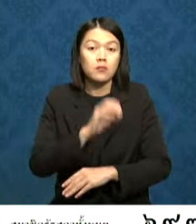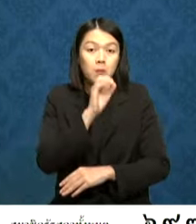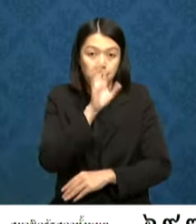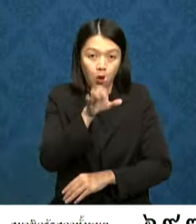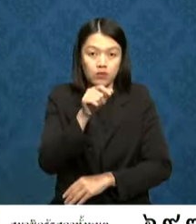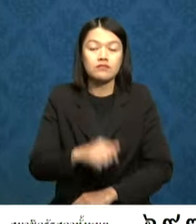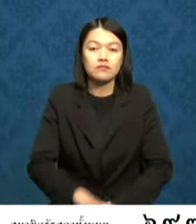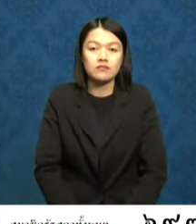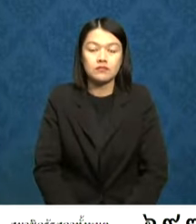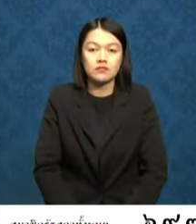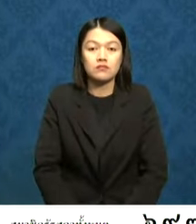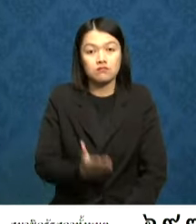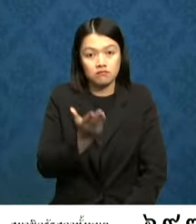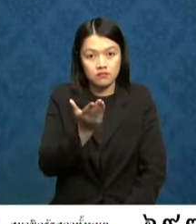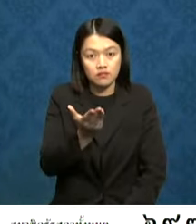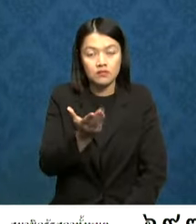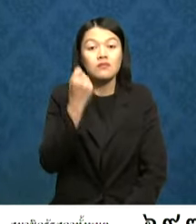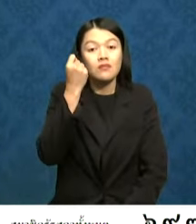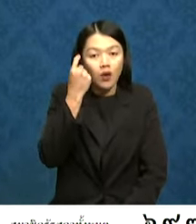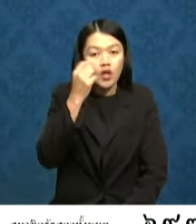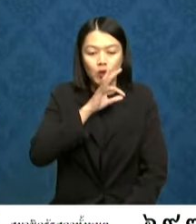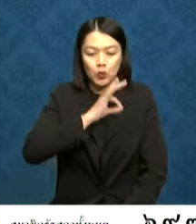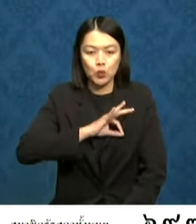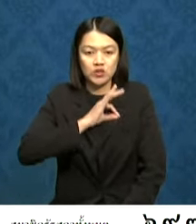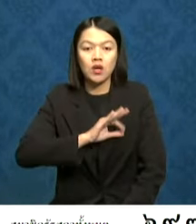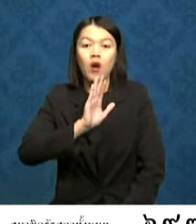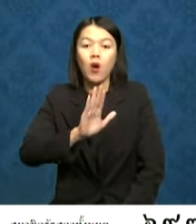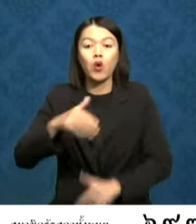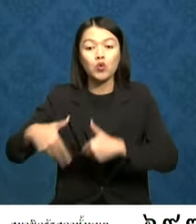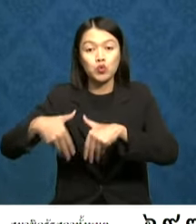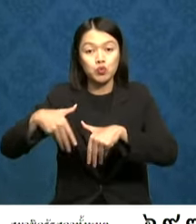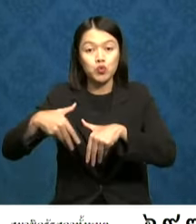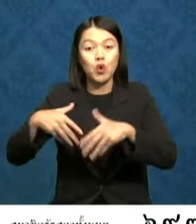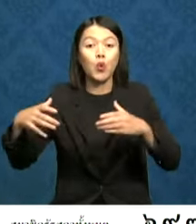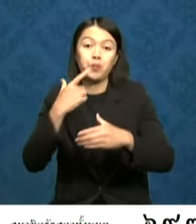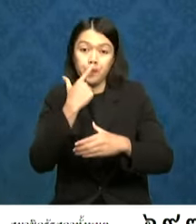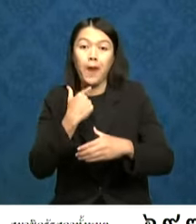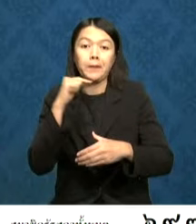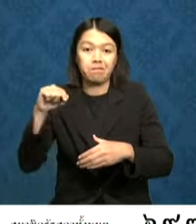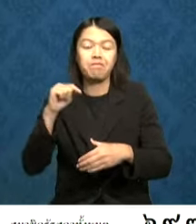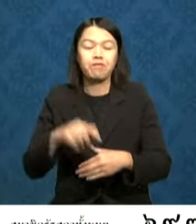องเอาไว้ว่าท่านเข้าใจความรู้สึกของพี่น้องเสื้อแดงดี